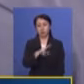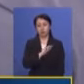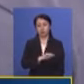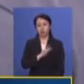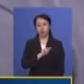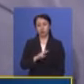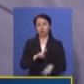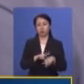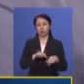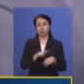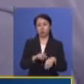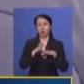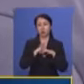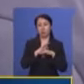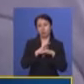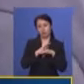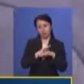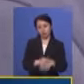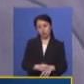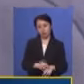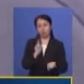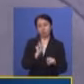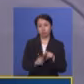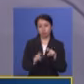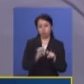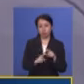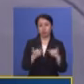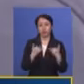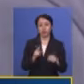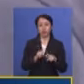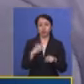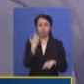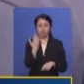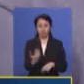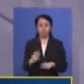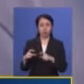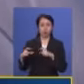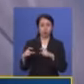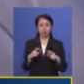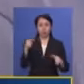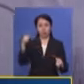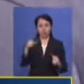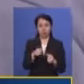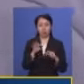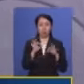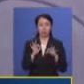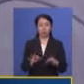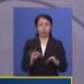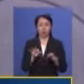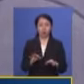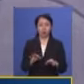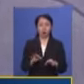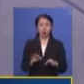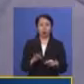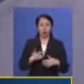департамента полиции проводят операцию. Вот сейчас мы проверим вашу машину на соответствие норм выбросов.